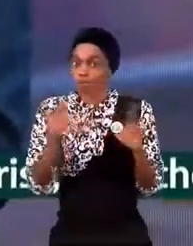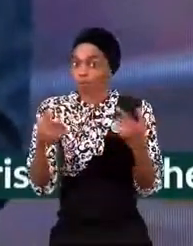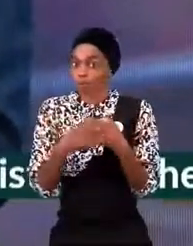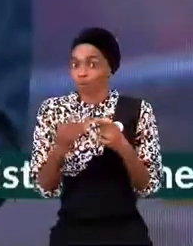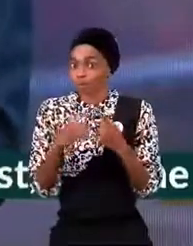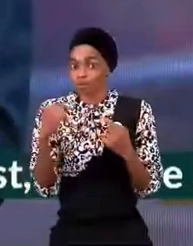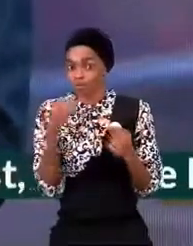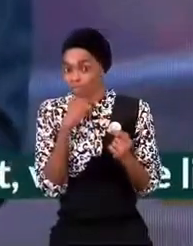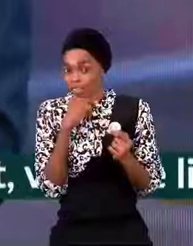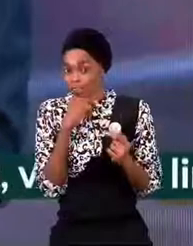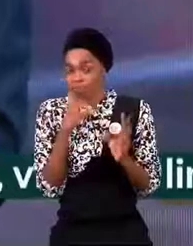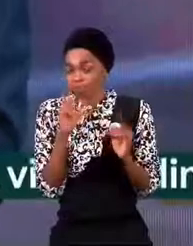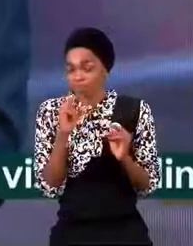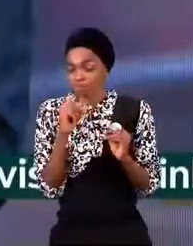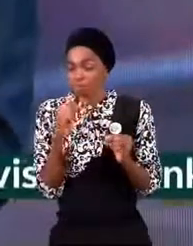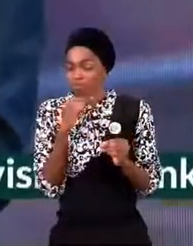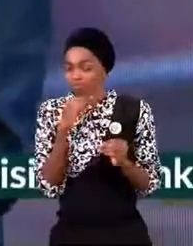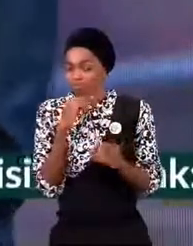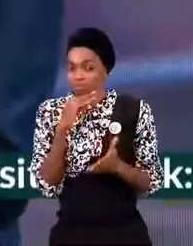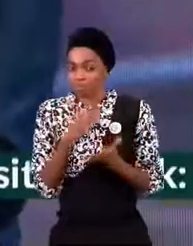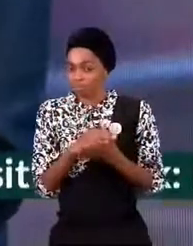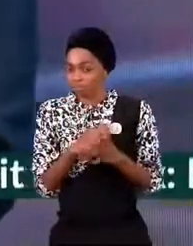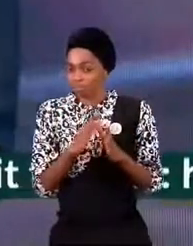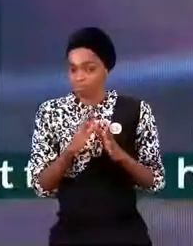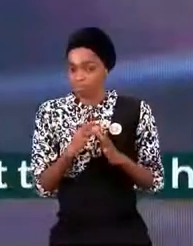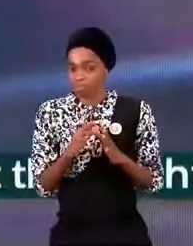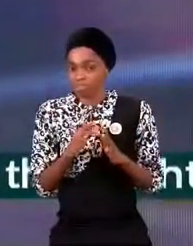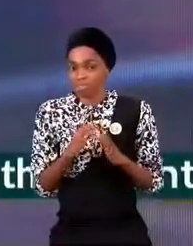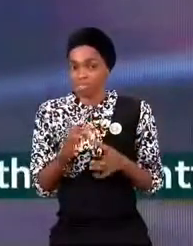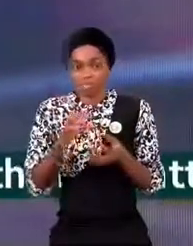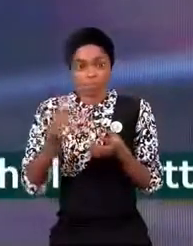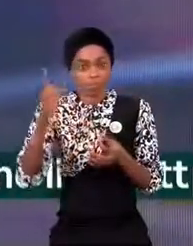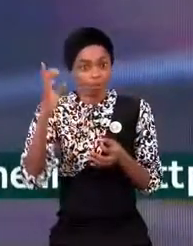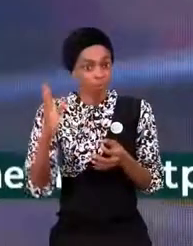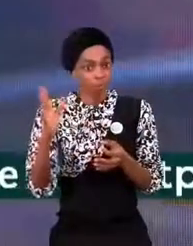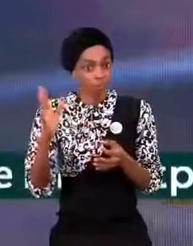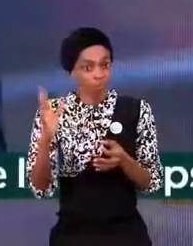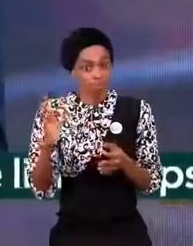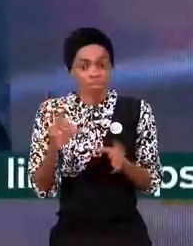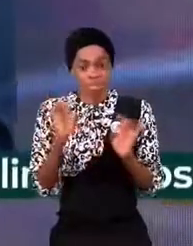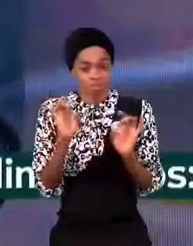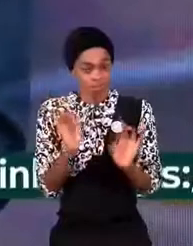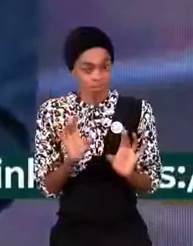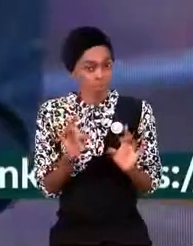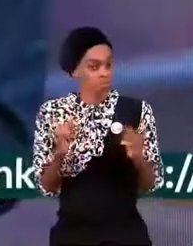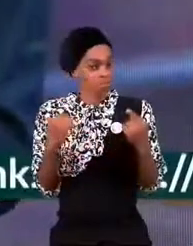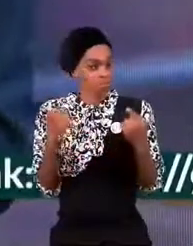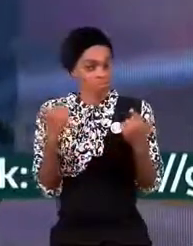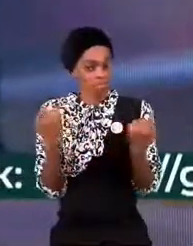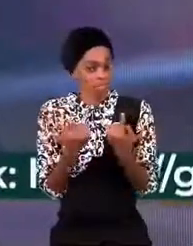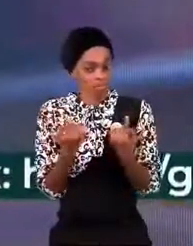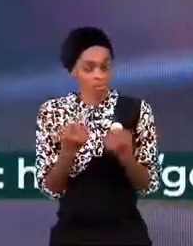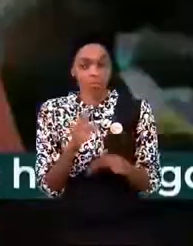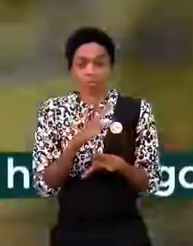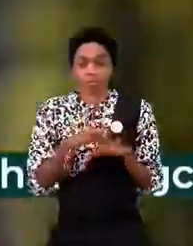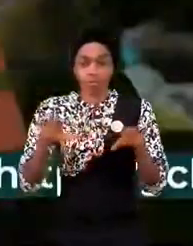à suivre les consignes de l'homme de Dieu et nous dira ce qu'il faut faire. Obéissons au